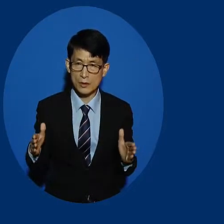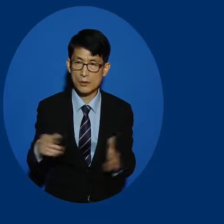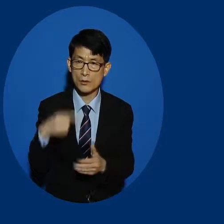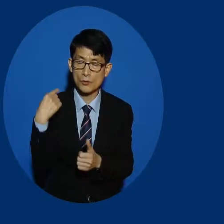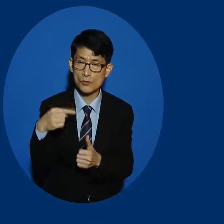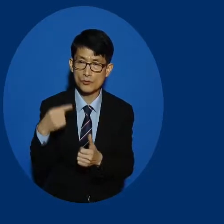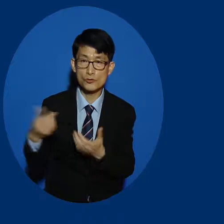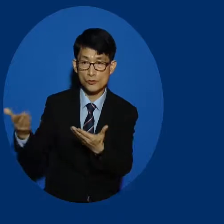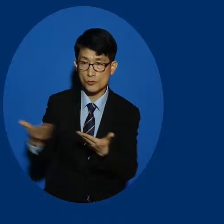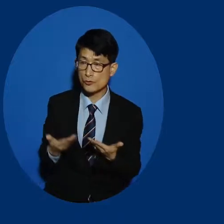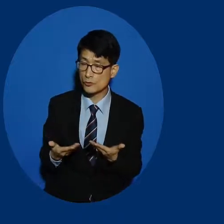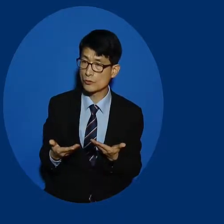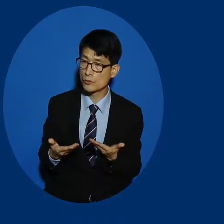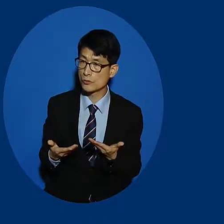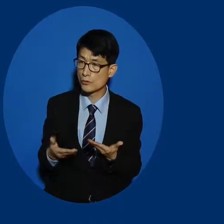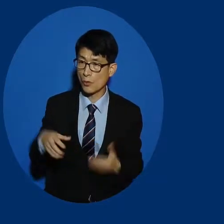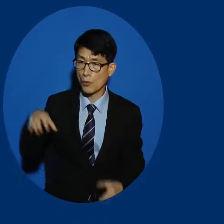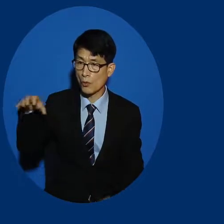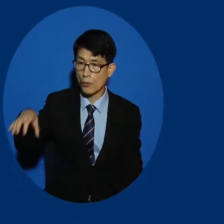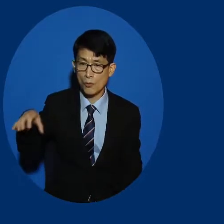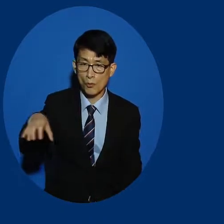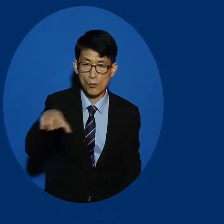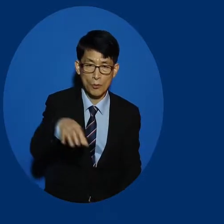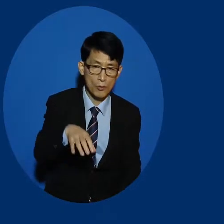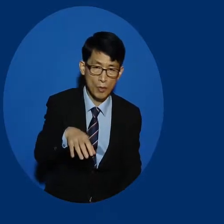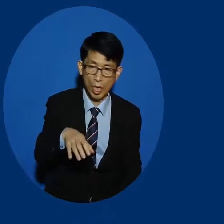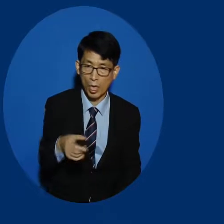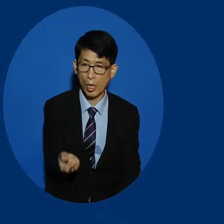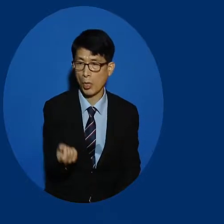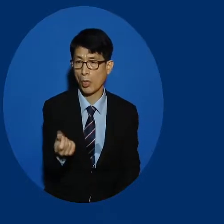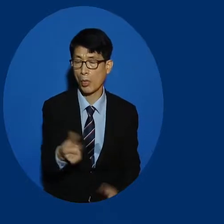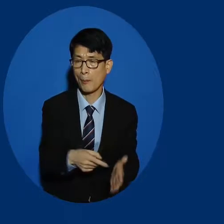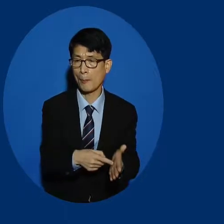제공하는 그러한 기관들이 부족할 수밖에 없습니다.